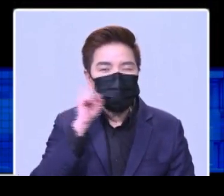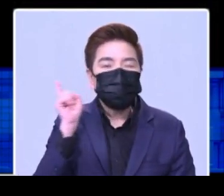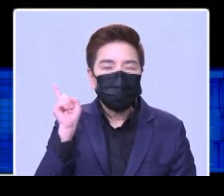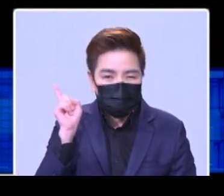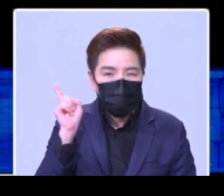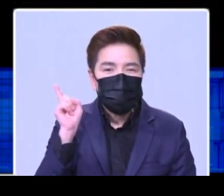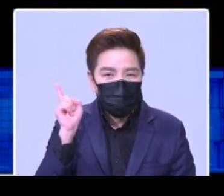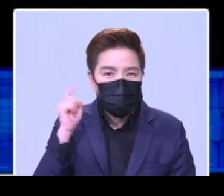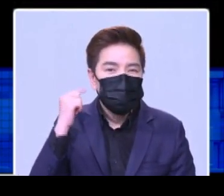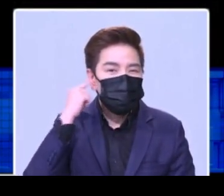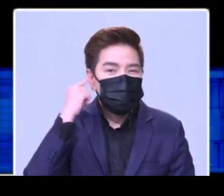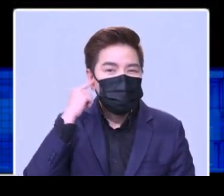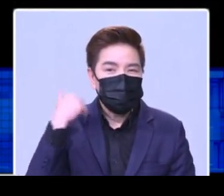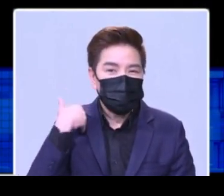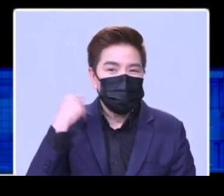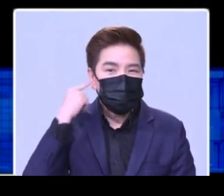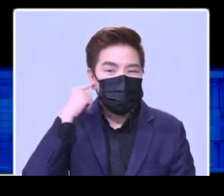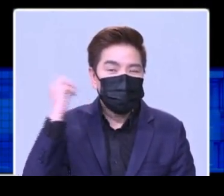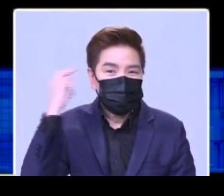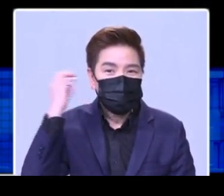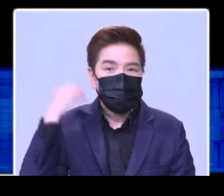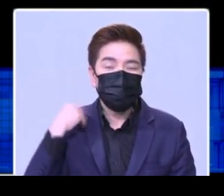โอ้โหโจ๊ะมากกับเพลง